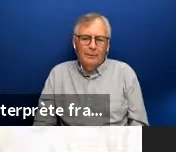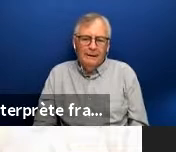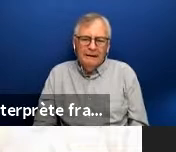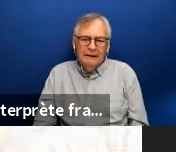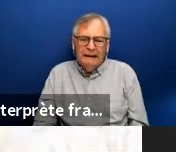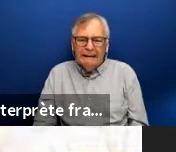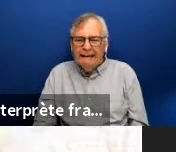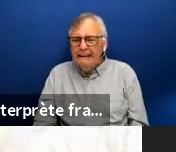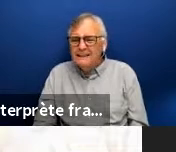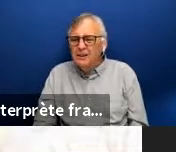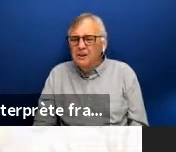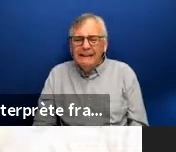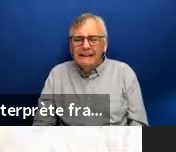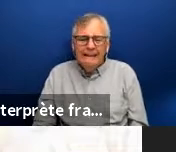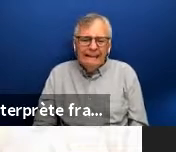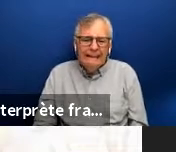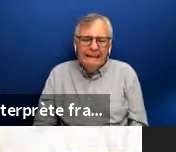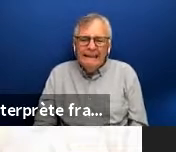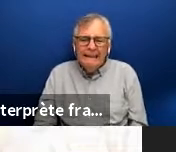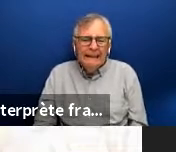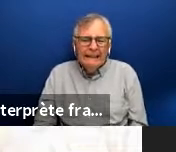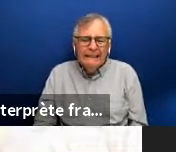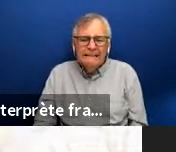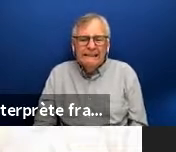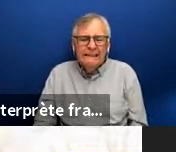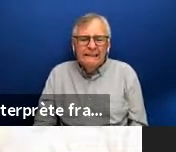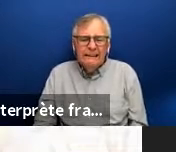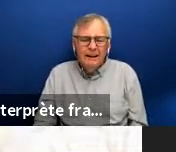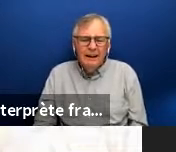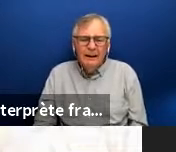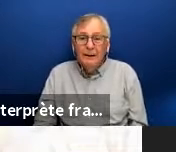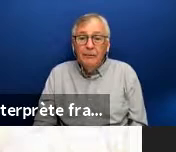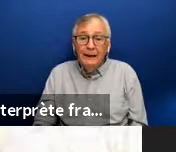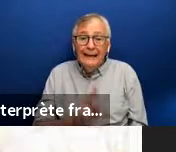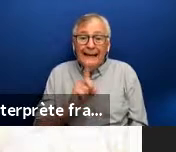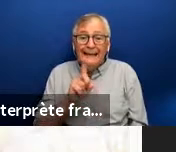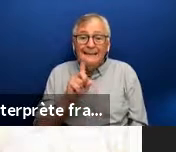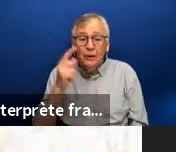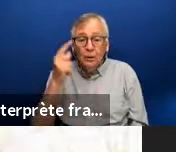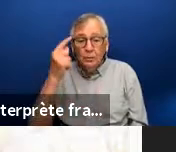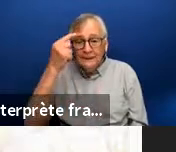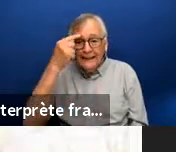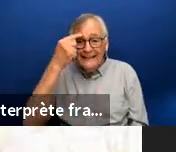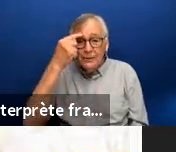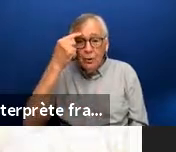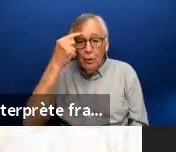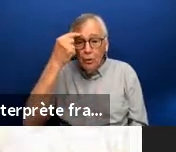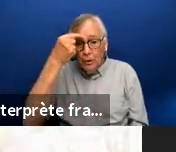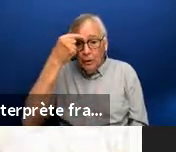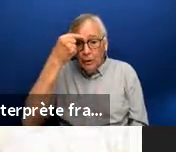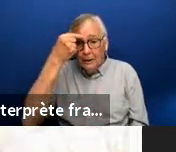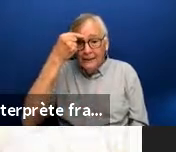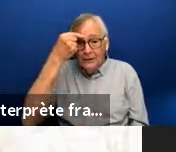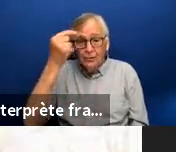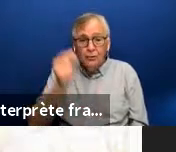de famille. Qui ça? Qui? C'est qui? Puis vous voyez les questions, c'est dans les